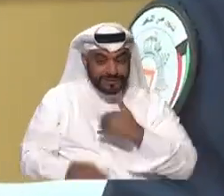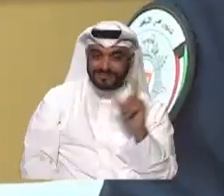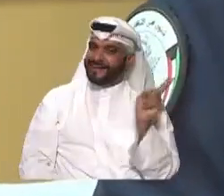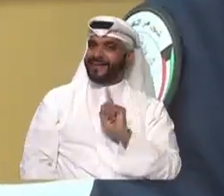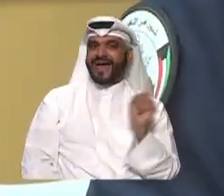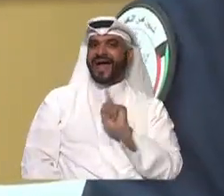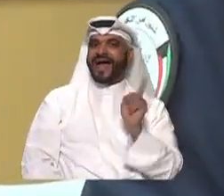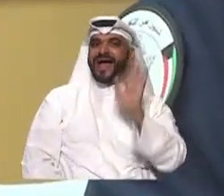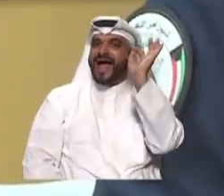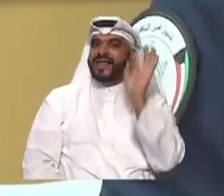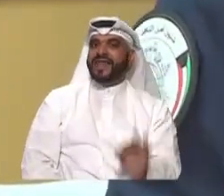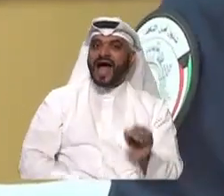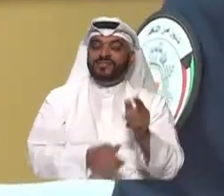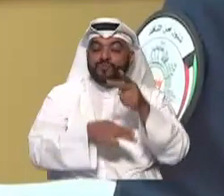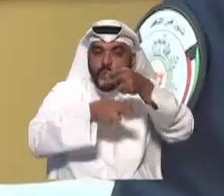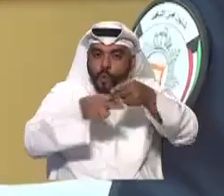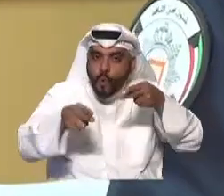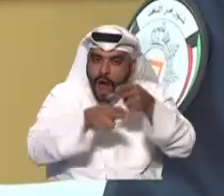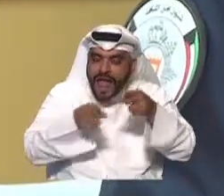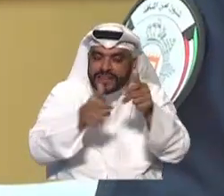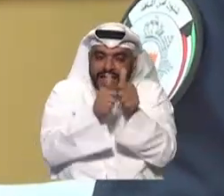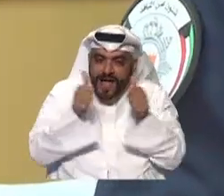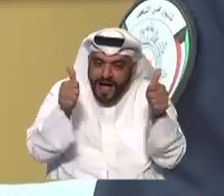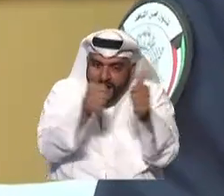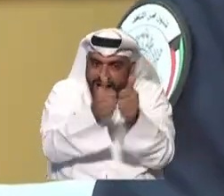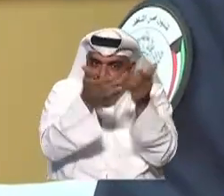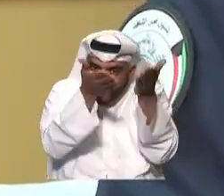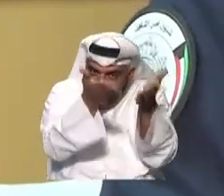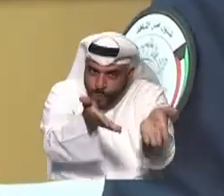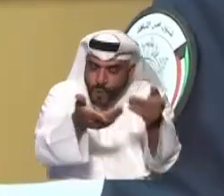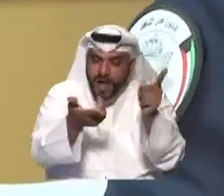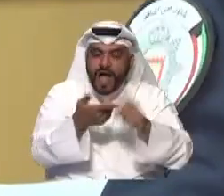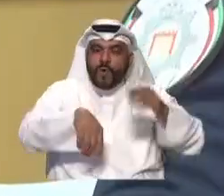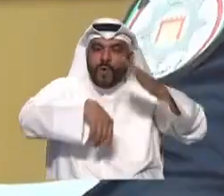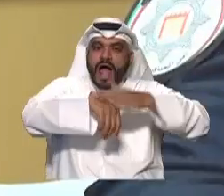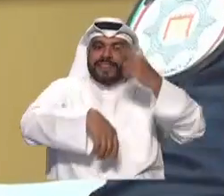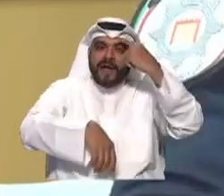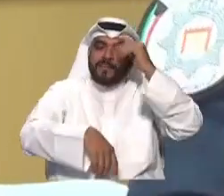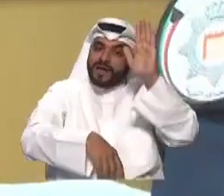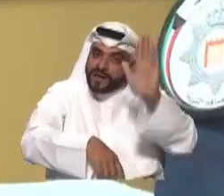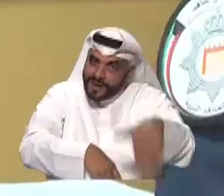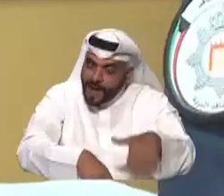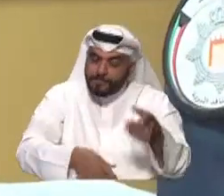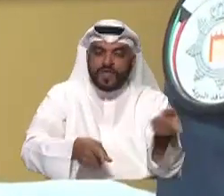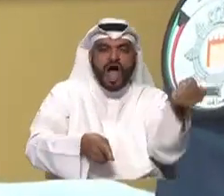زالت هي ما تغير فيها شيء، واللي في عنده استفسارات ولا كذا موجود